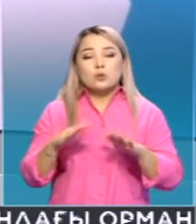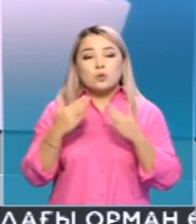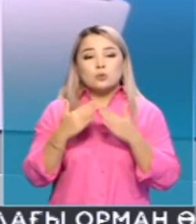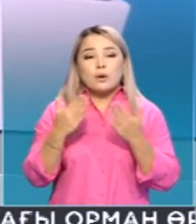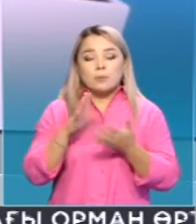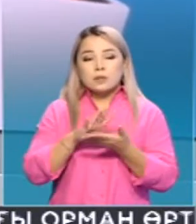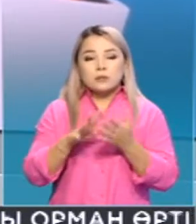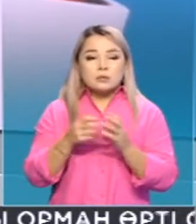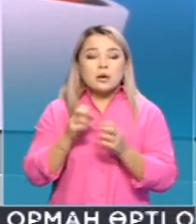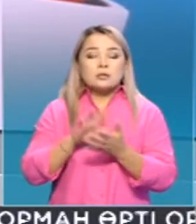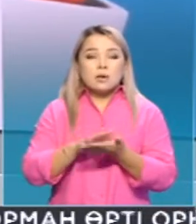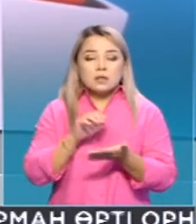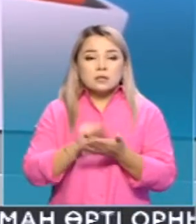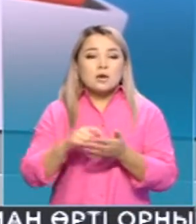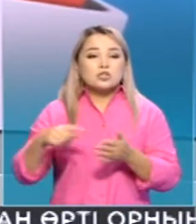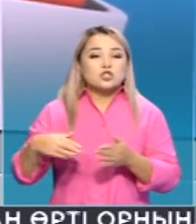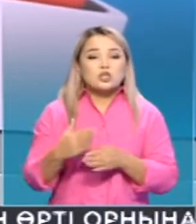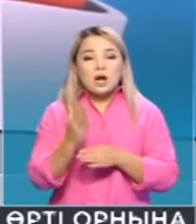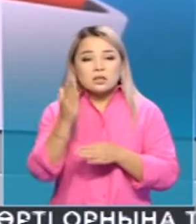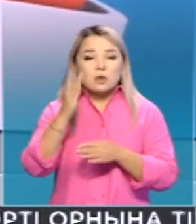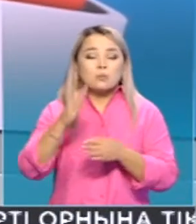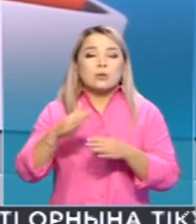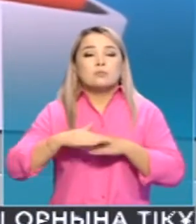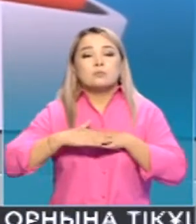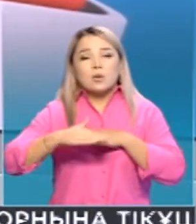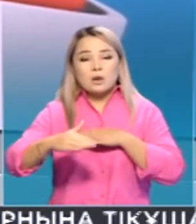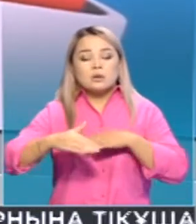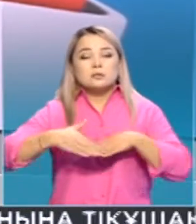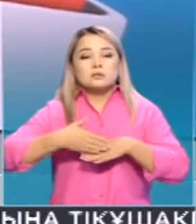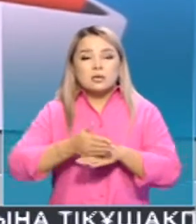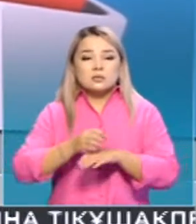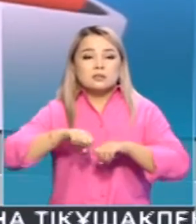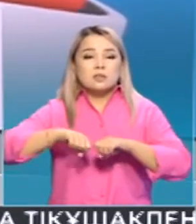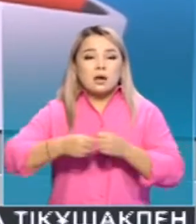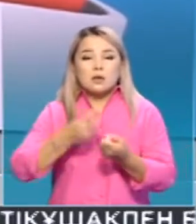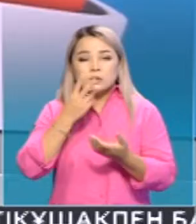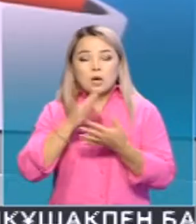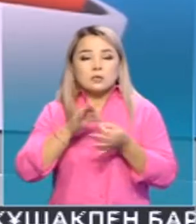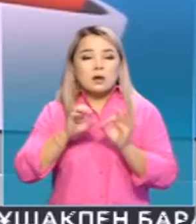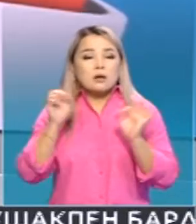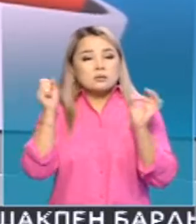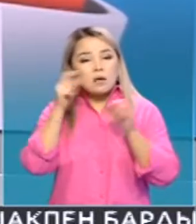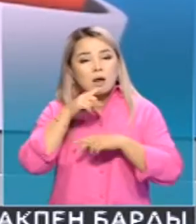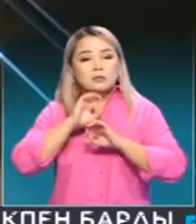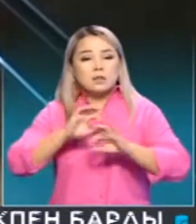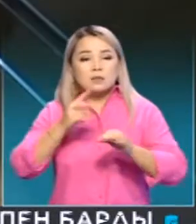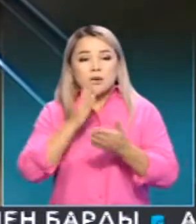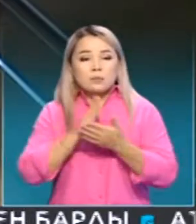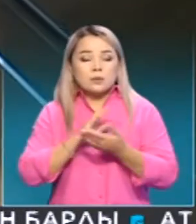жарылып, едені шіріп жатыр. Мәселенің мән-жайын Руслан Нұрланұры анықтап көрді.